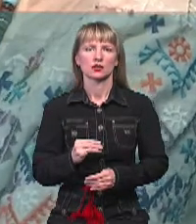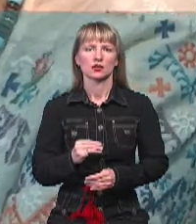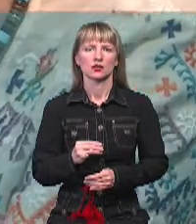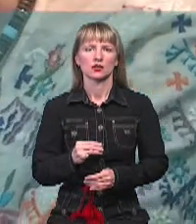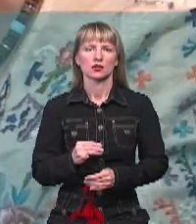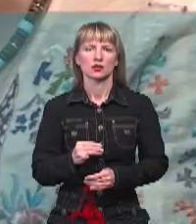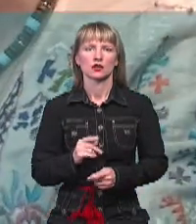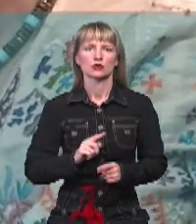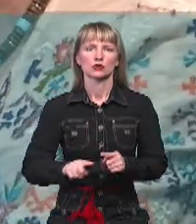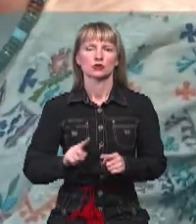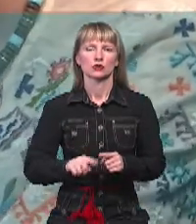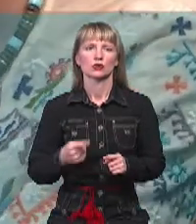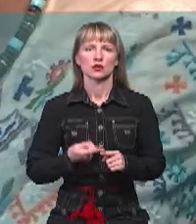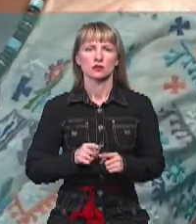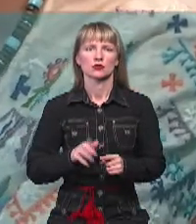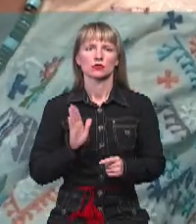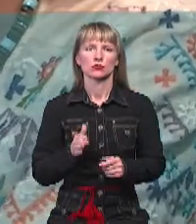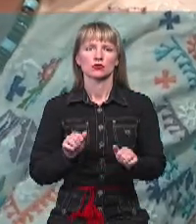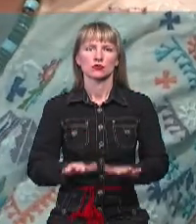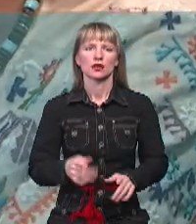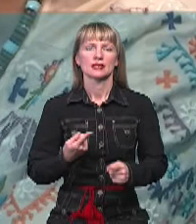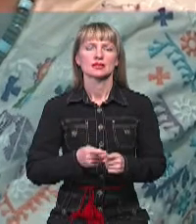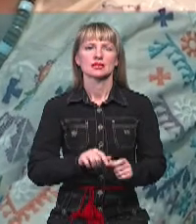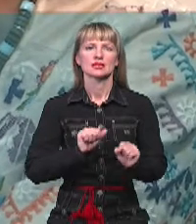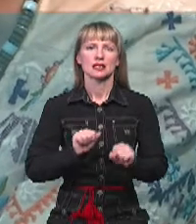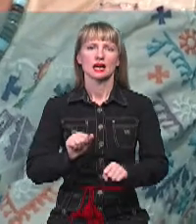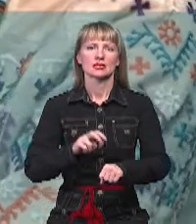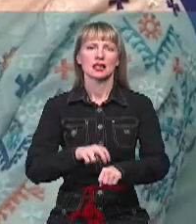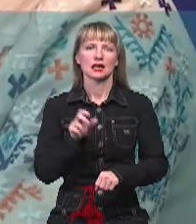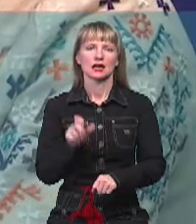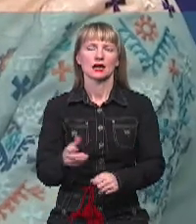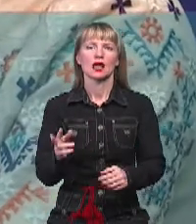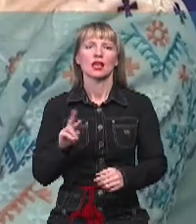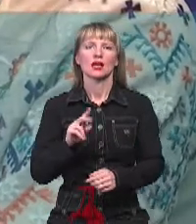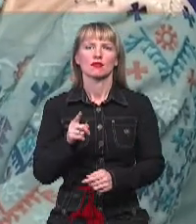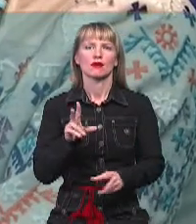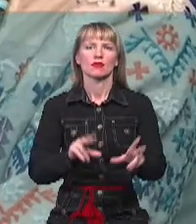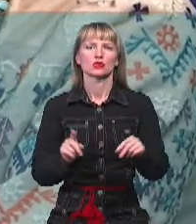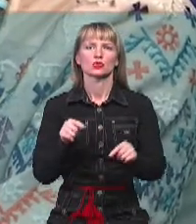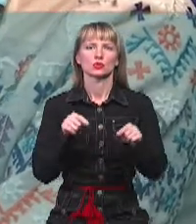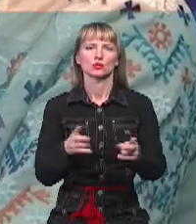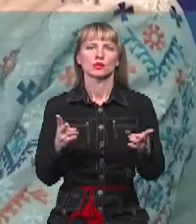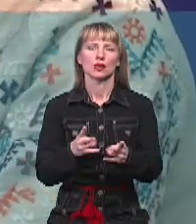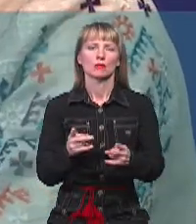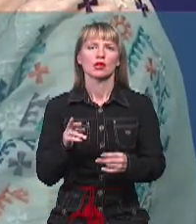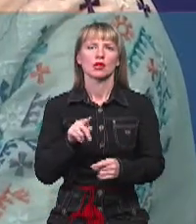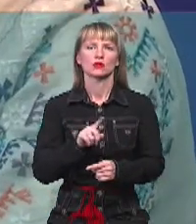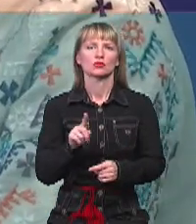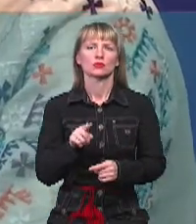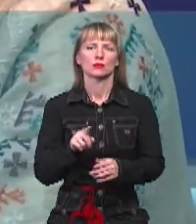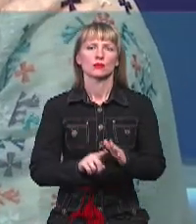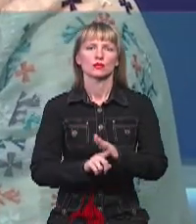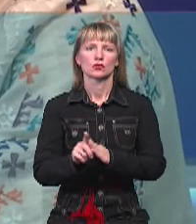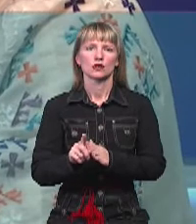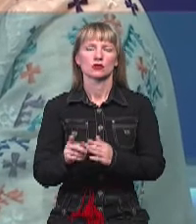тут потрібна ця комунікація. Буде... А оце захист лікаря. От як ви вважаєте, що тут треба для того, щоб ми почули один випадок,